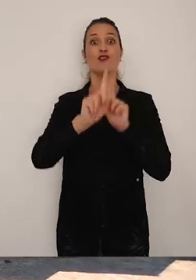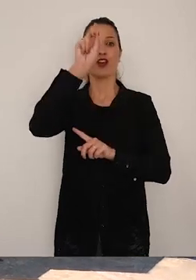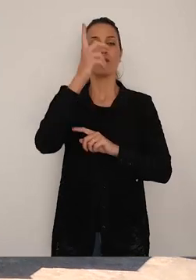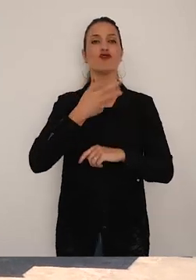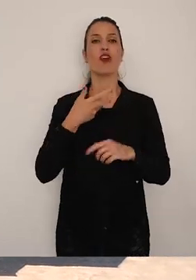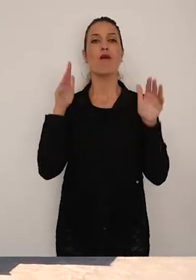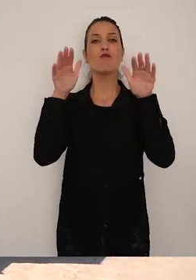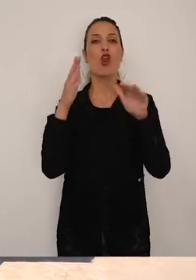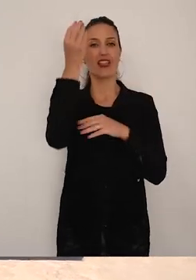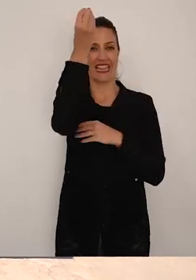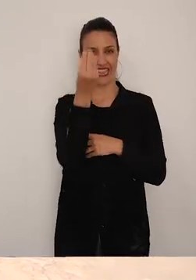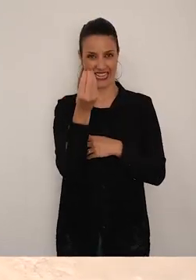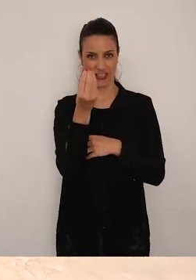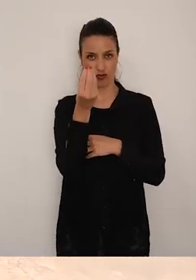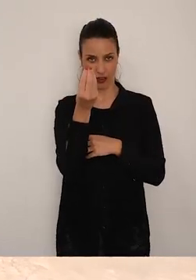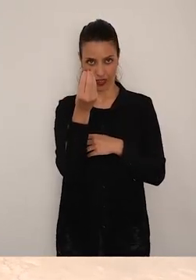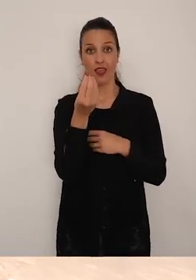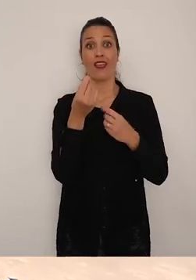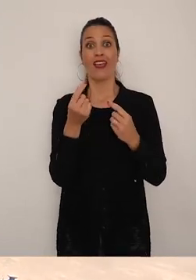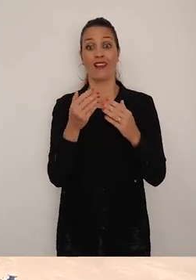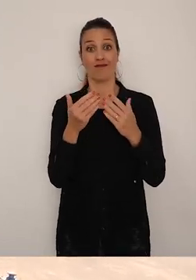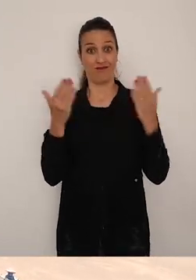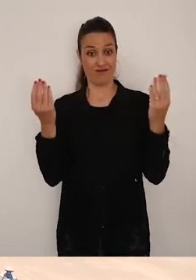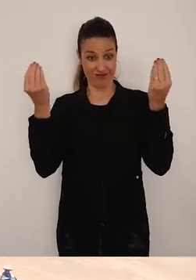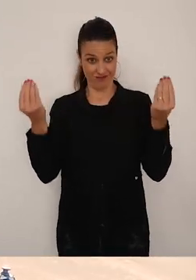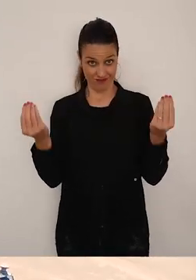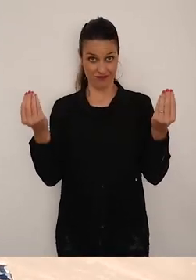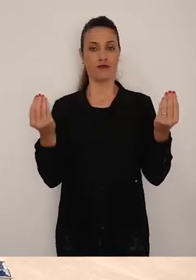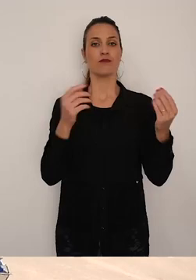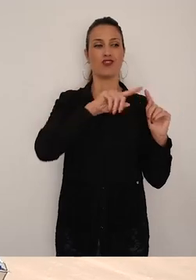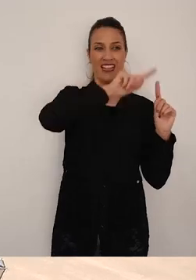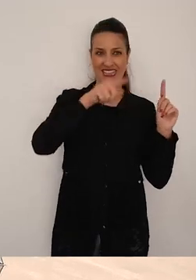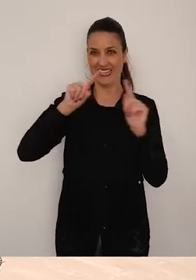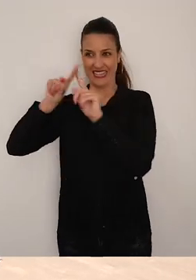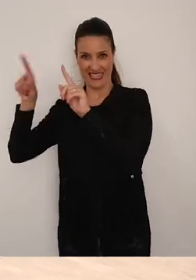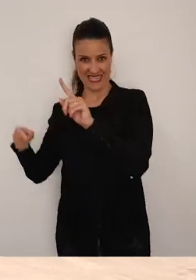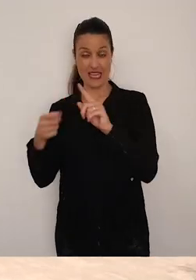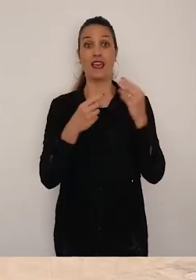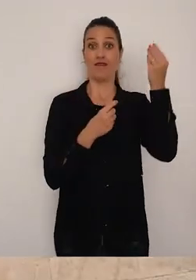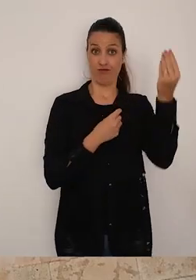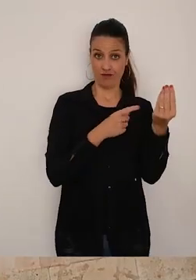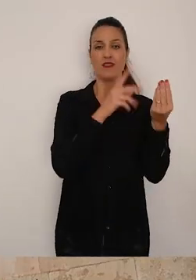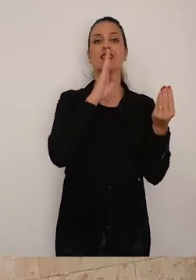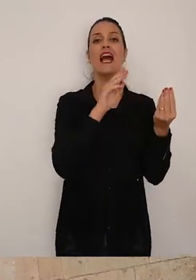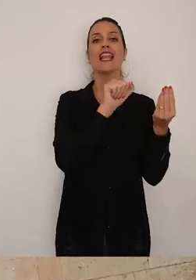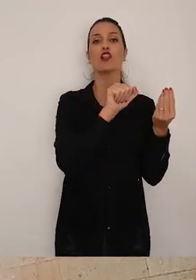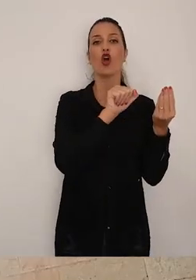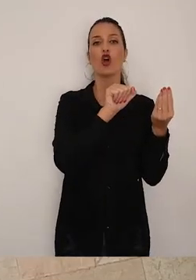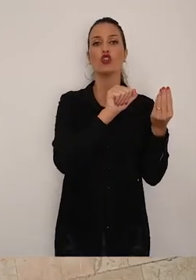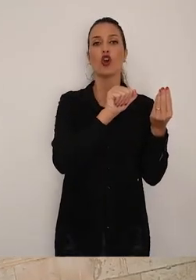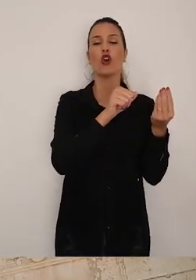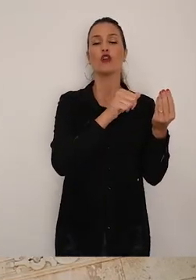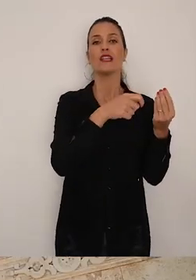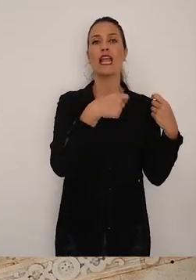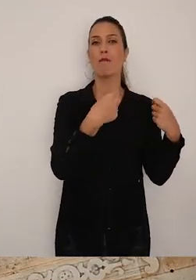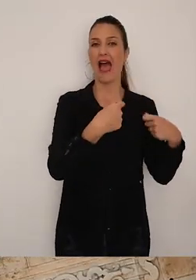statua della protettrice, affiancata da 2 nicchie che accolgono le statue di Sant'Antonio da Padova, proveniente dall'antica cappella del